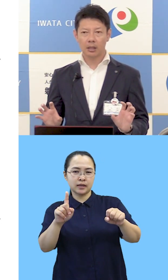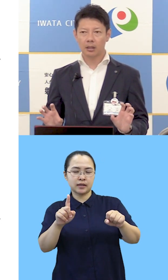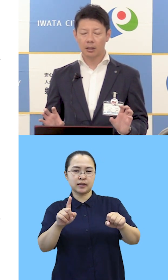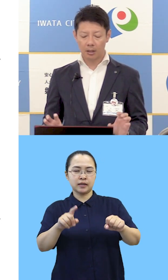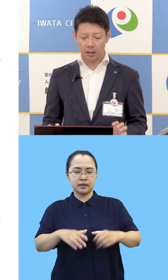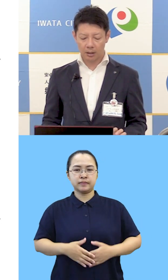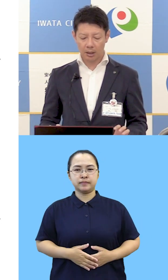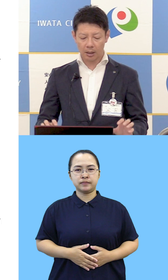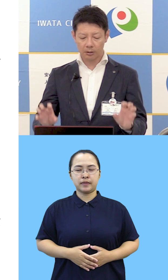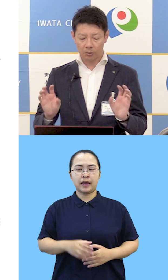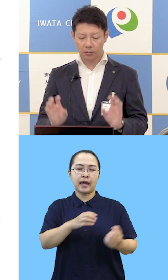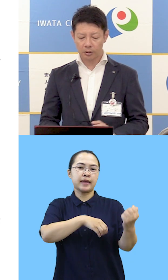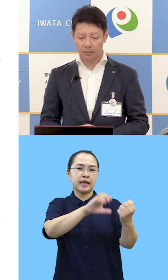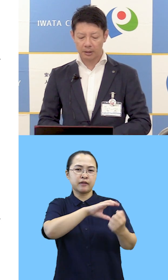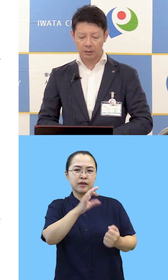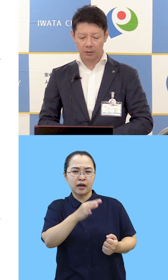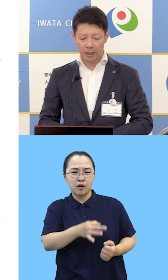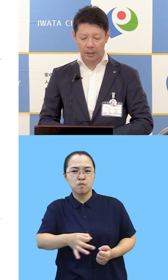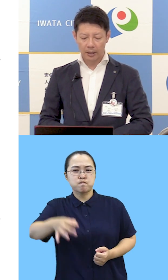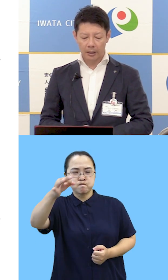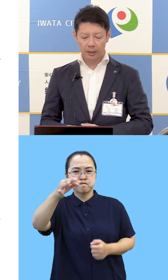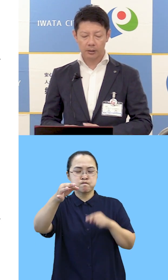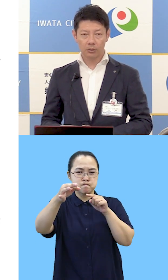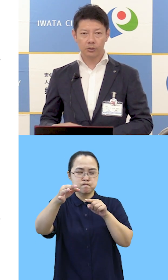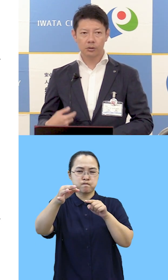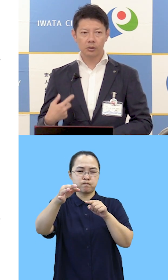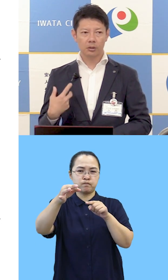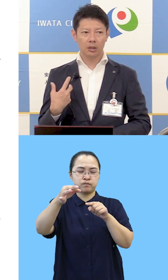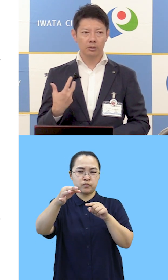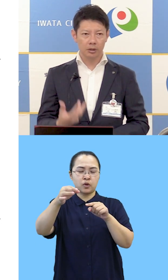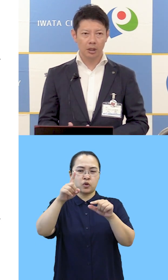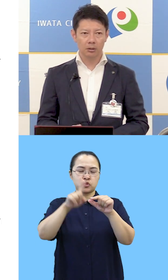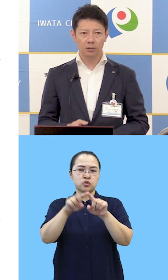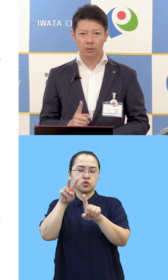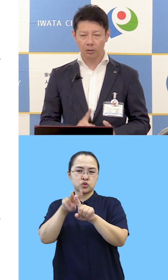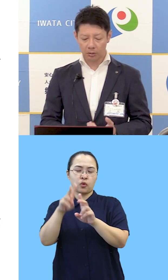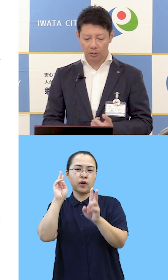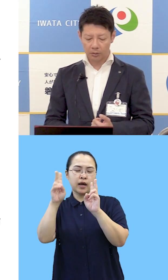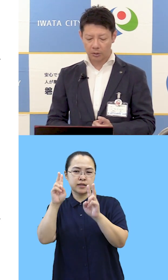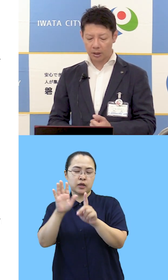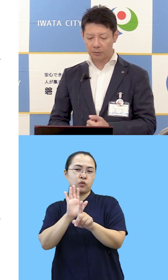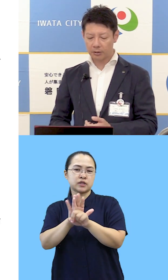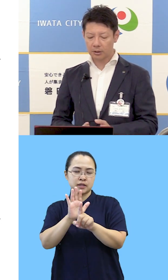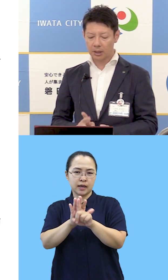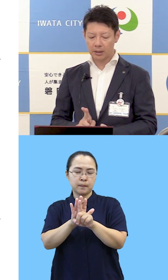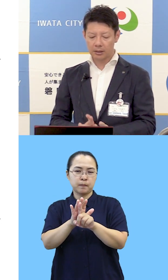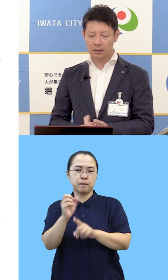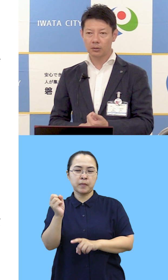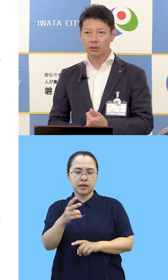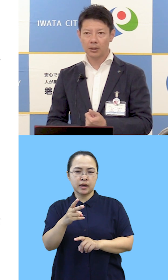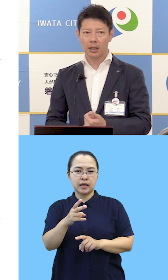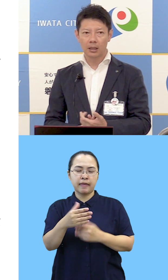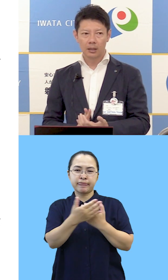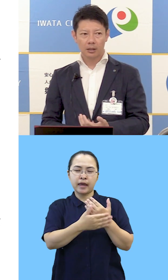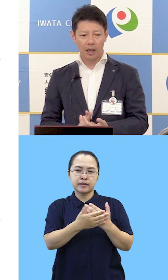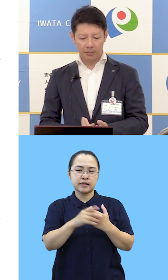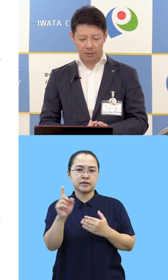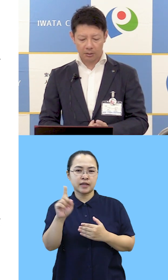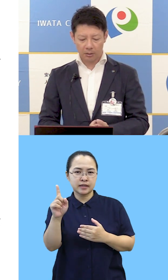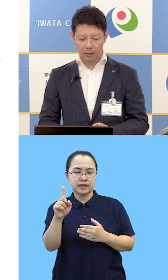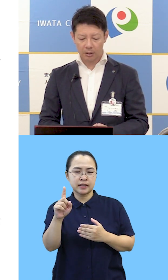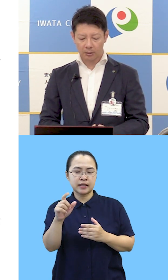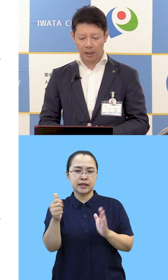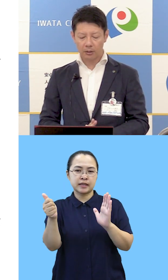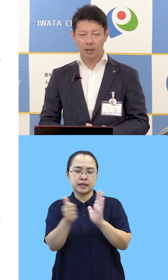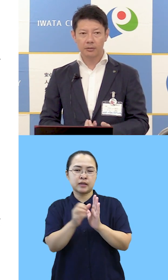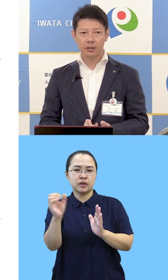しさせていただいたようにエネルギー価格高騰してますので、その中小企業の支援というところと、それからもう一つ大切なところは、カーボン